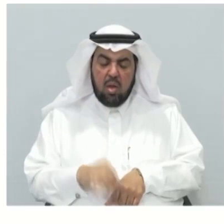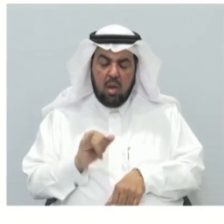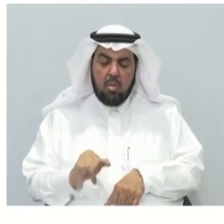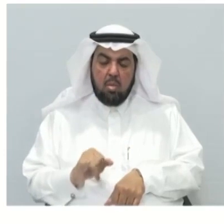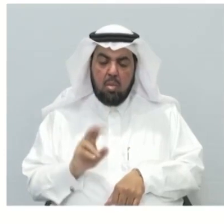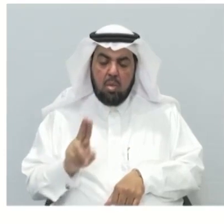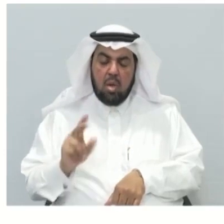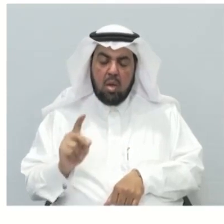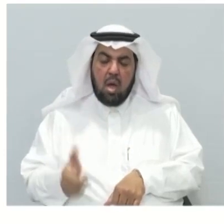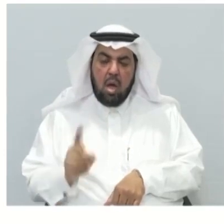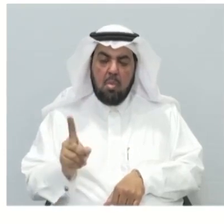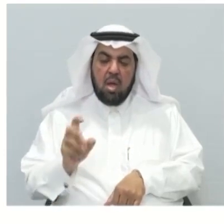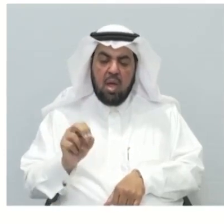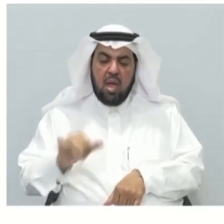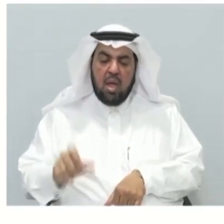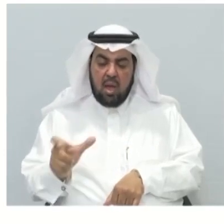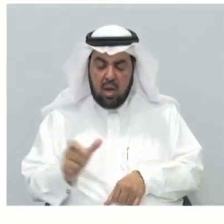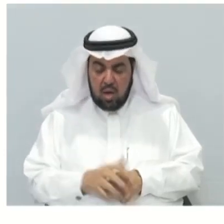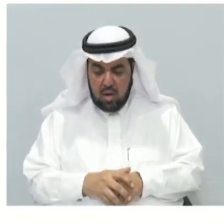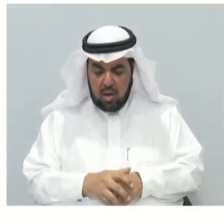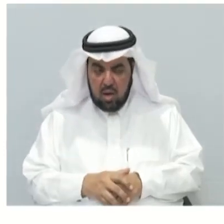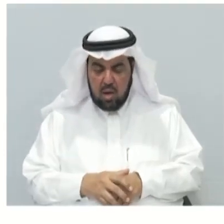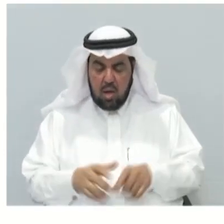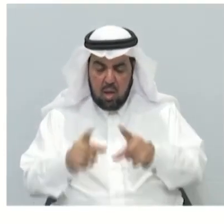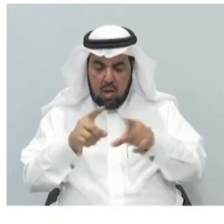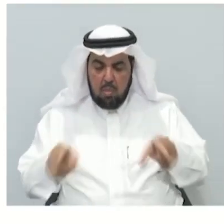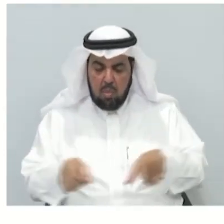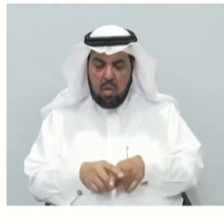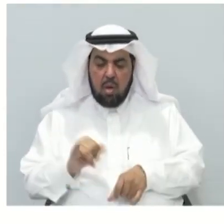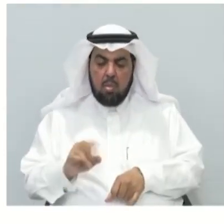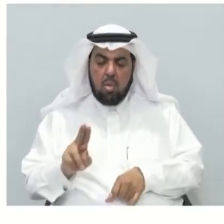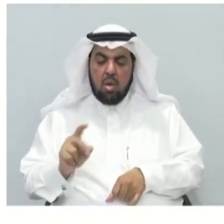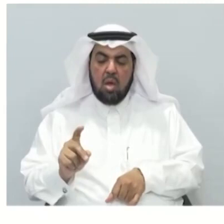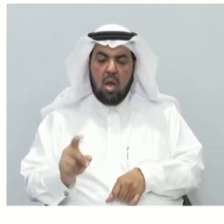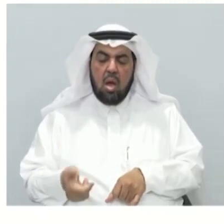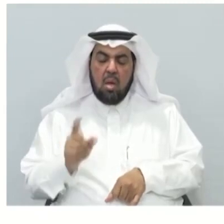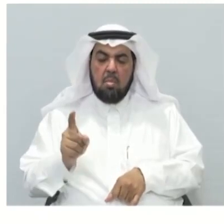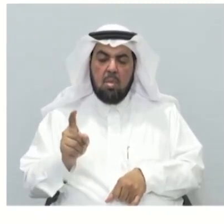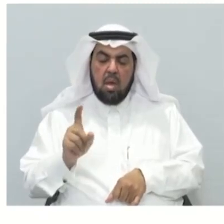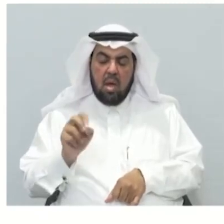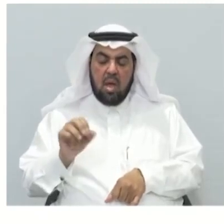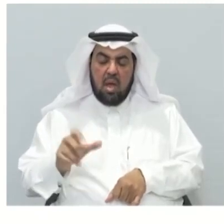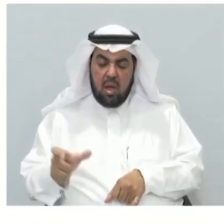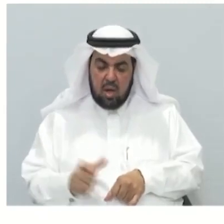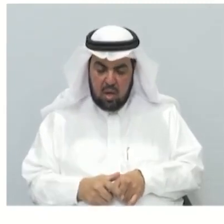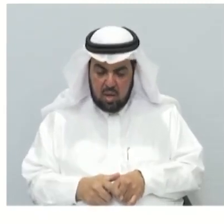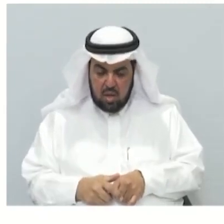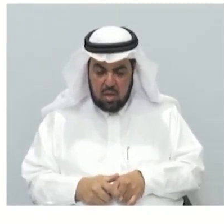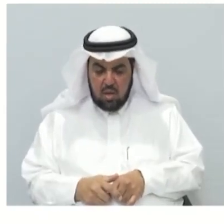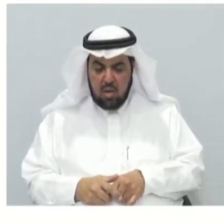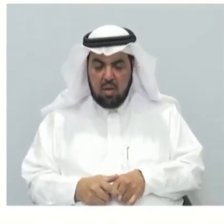س متطابقين اذا هذين المثلثين متطابقين بما ان المثلثين متطابقين اذا بي